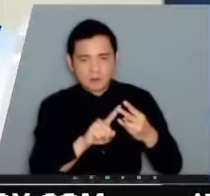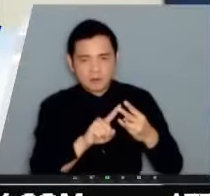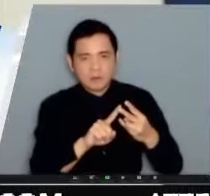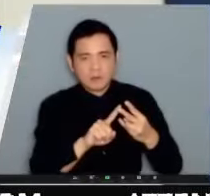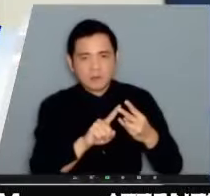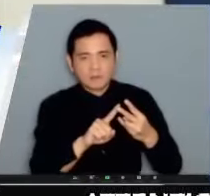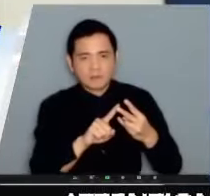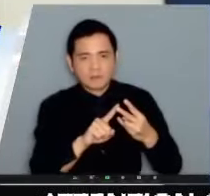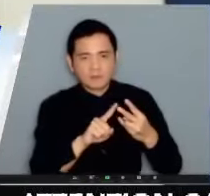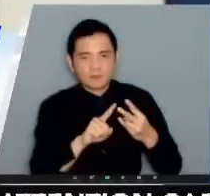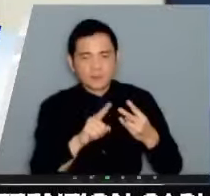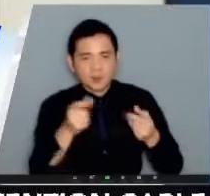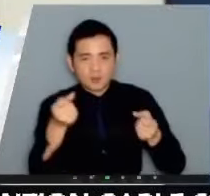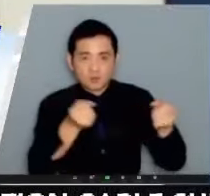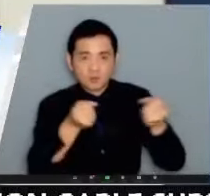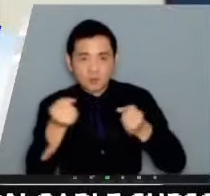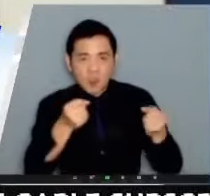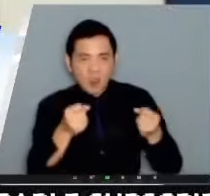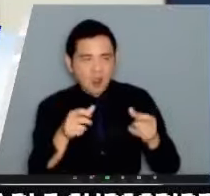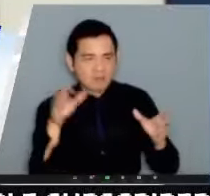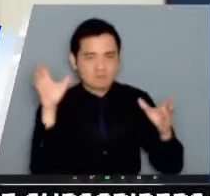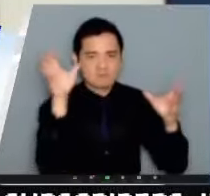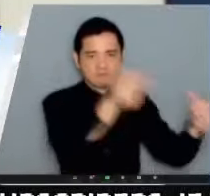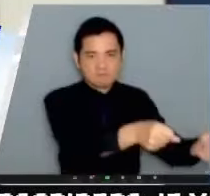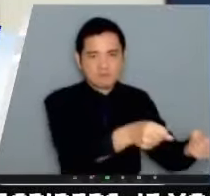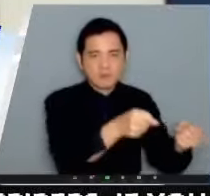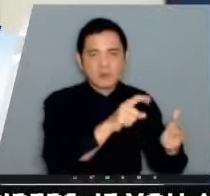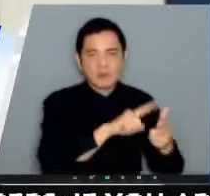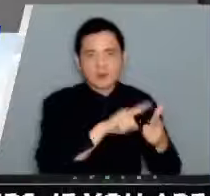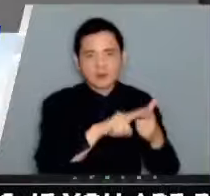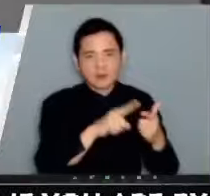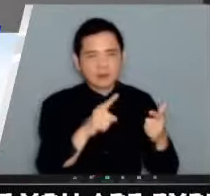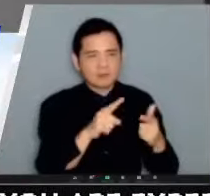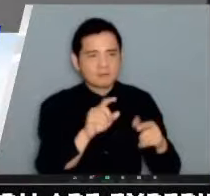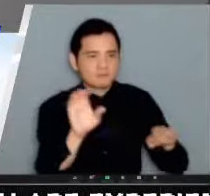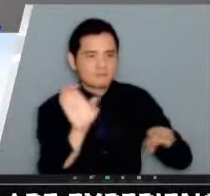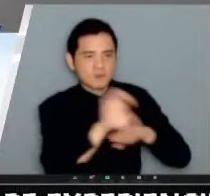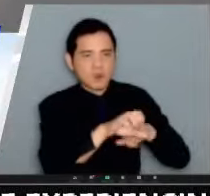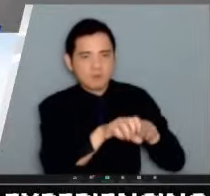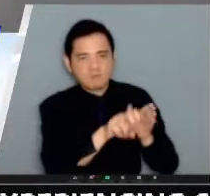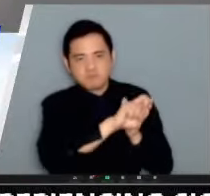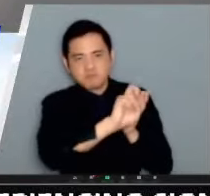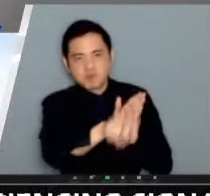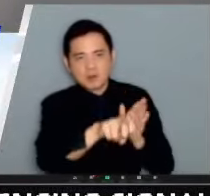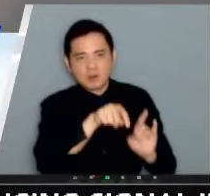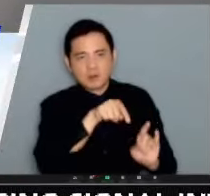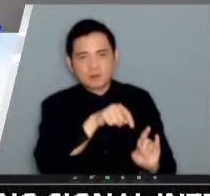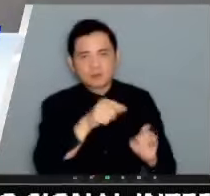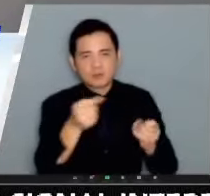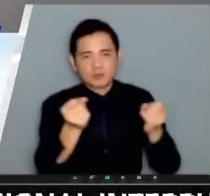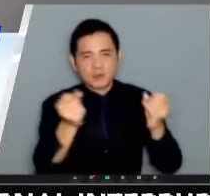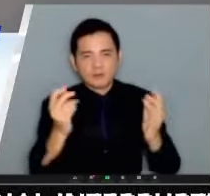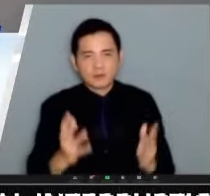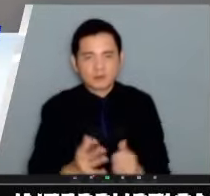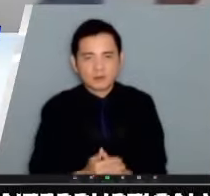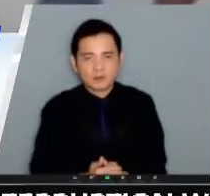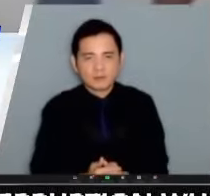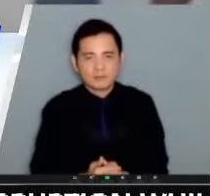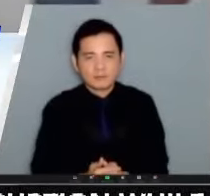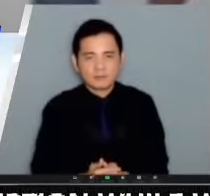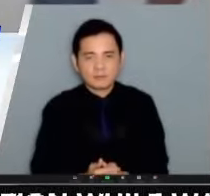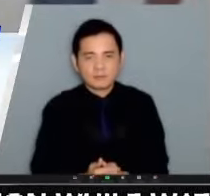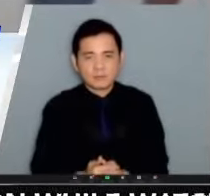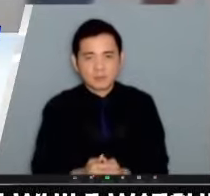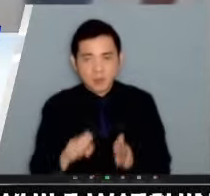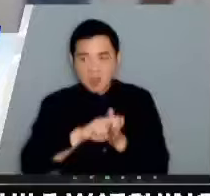yung manibela at doon po sa pilitang kinuha yung taxi nang pababain ng driver ng taxi agad siya nakapag-report kaya